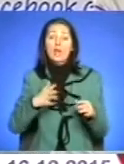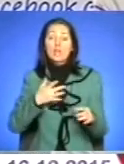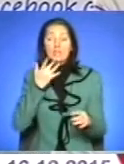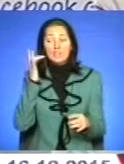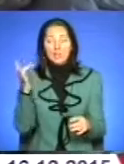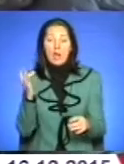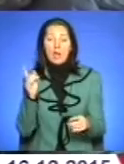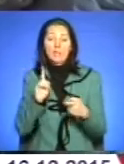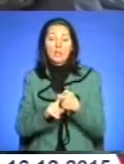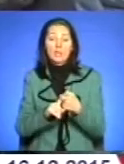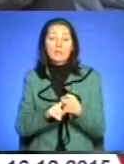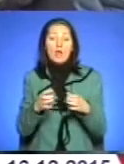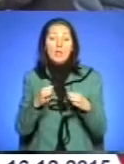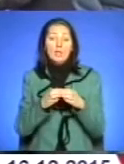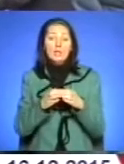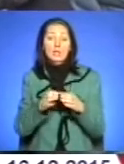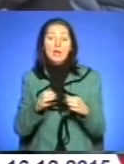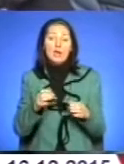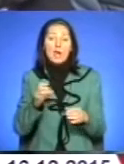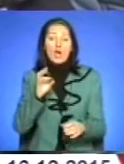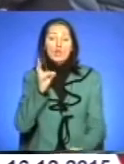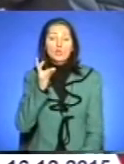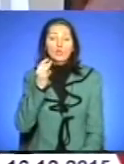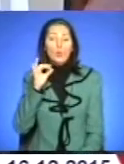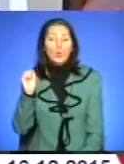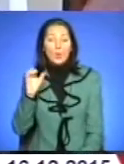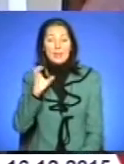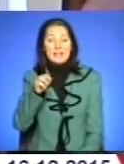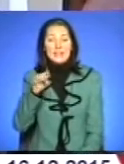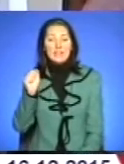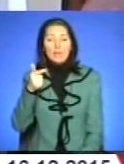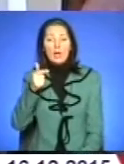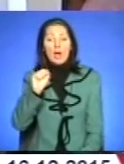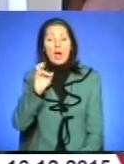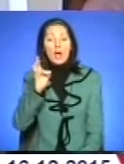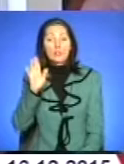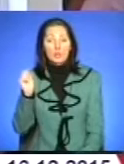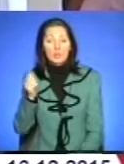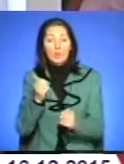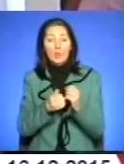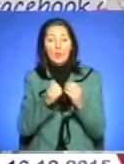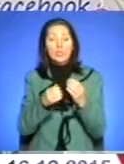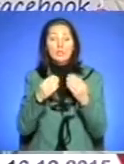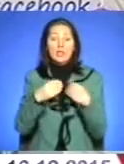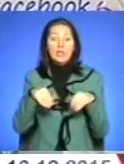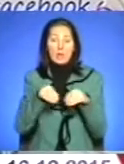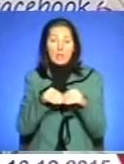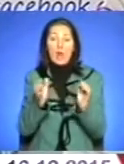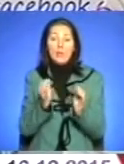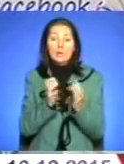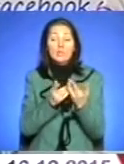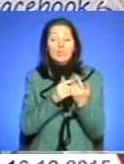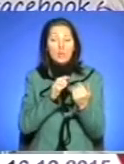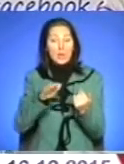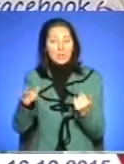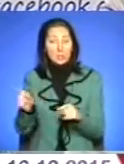долучилися осередки Сум з Нью-Йорка, Стенфорда і Гартфорда. Кожна сумівська родина опікувалася кількома дітьми з Тернопільщини.